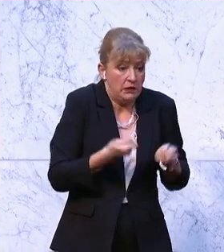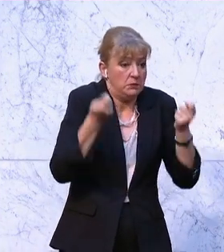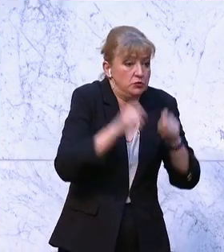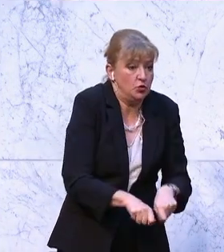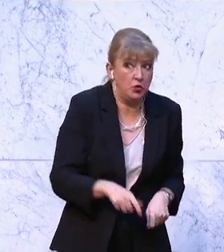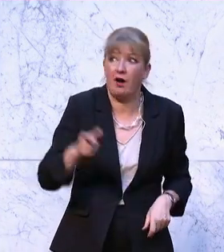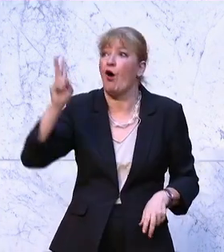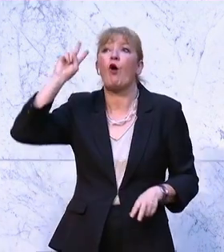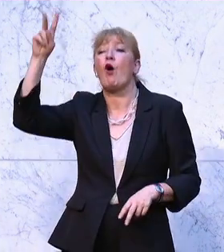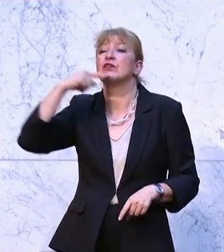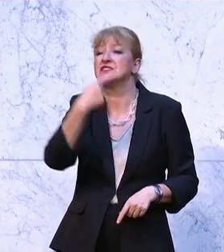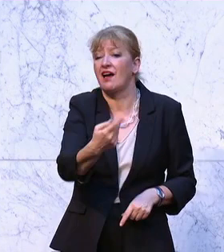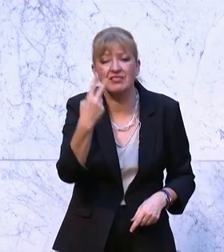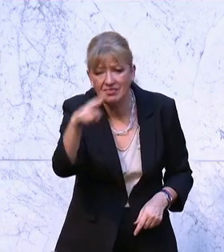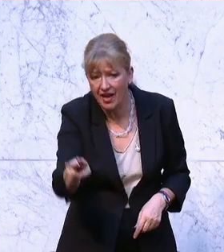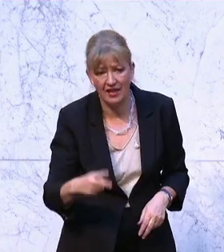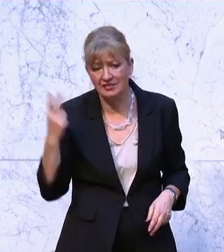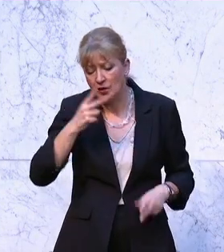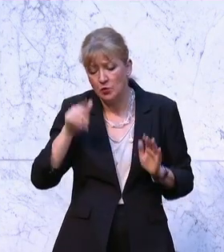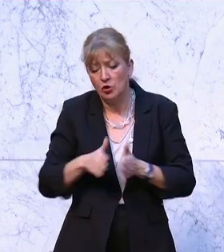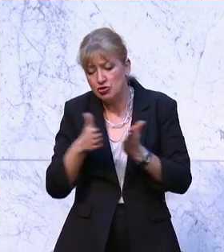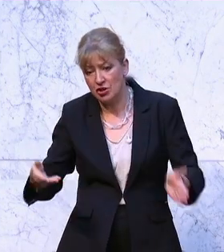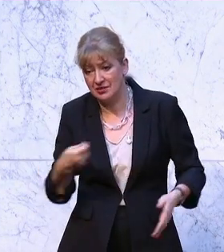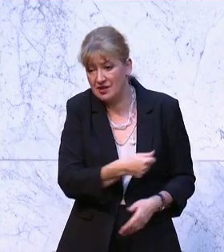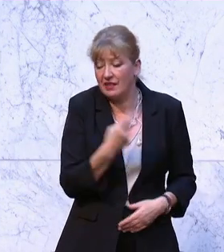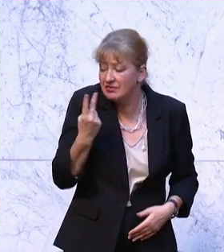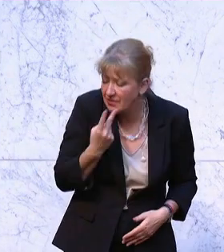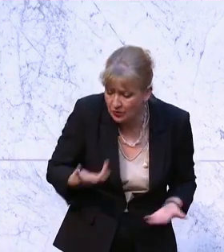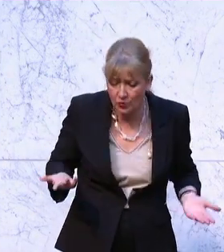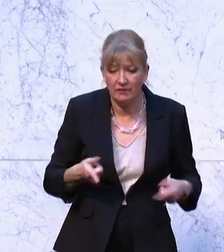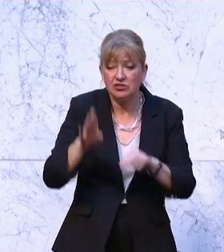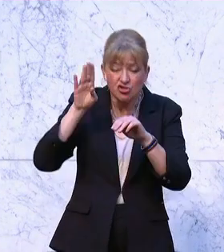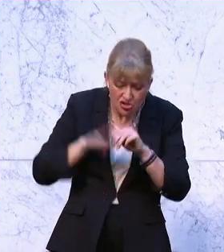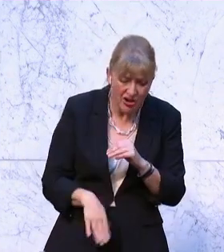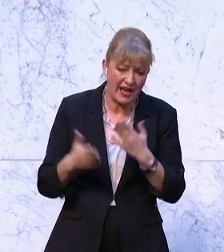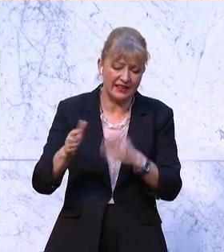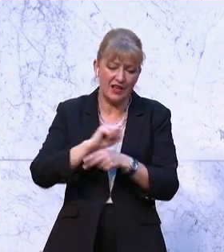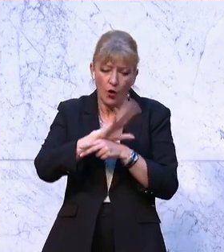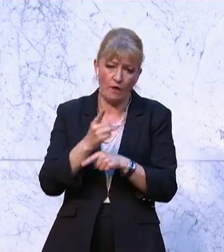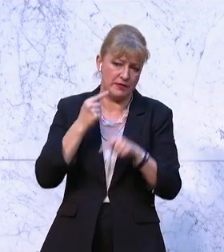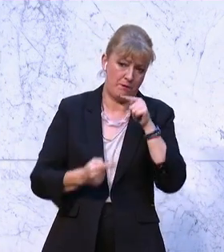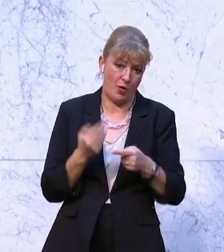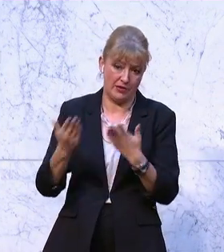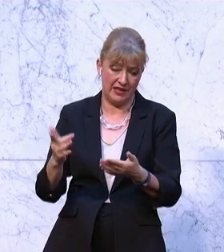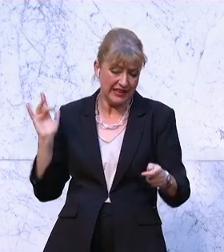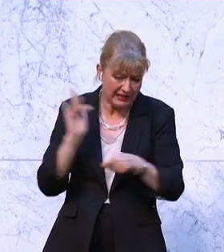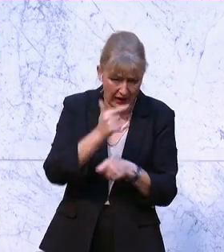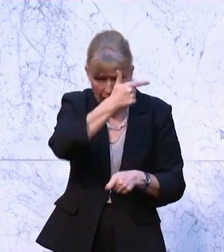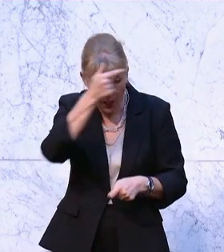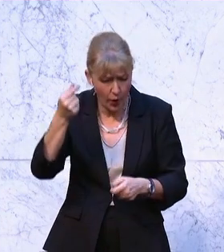gegeben. Natürlich müssen Sie die Betriebe entschädigen. Sie haben für diese schlechte Covid-Politik gegen die